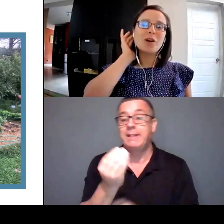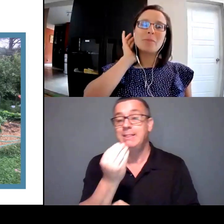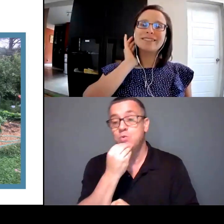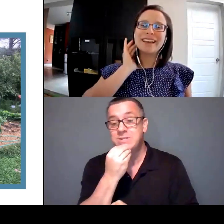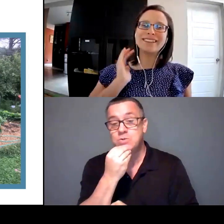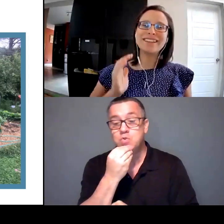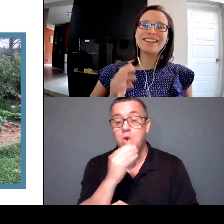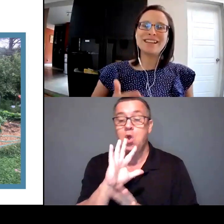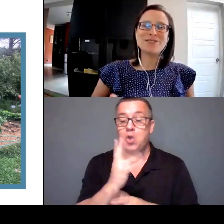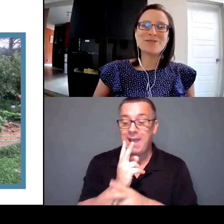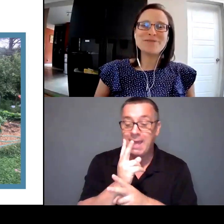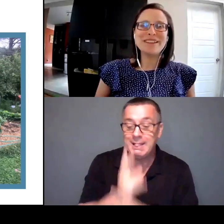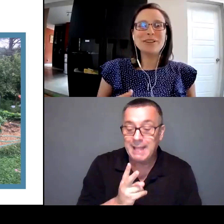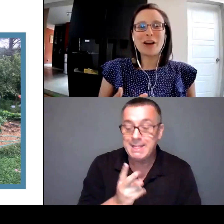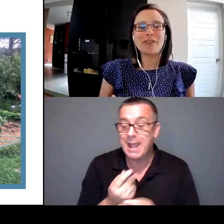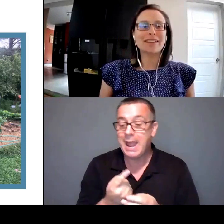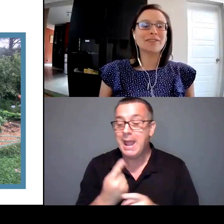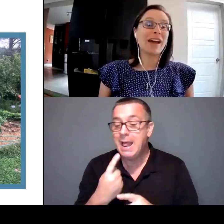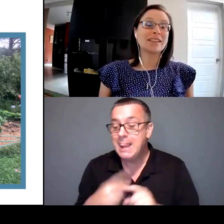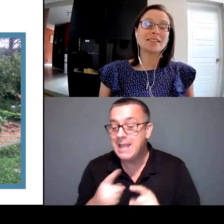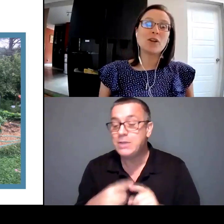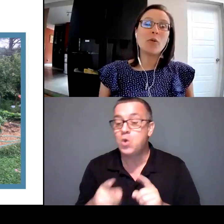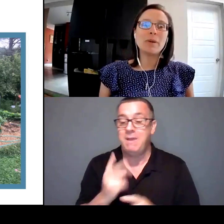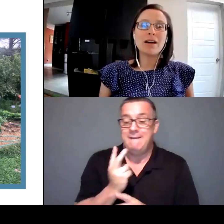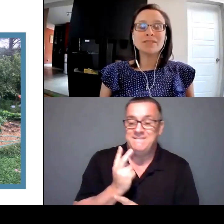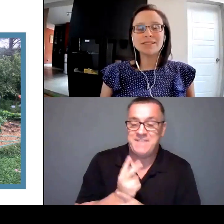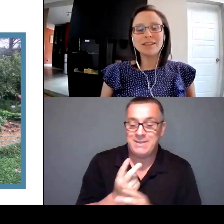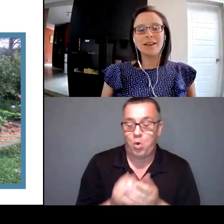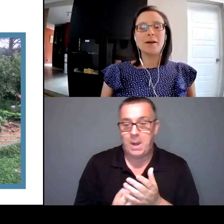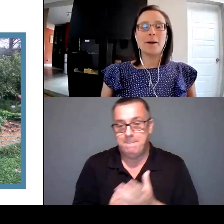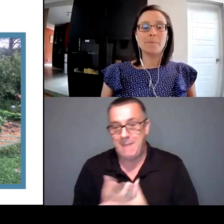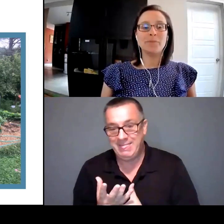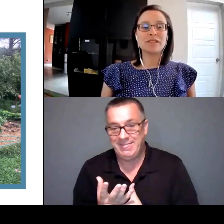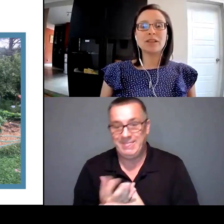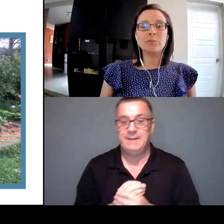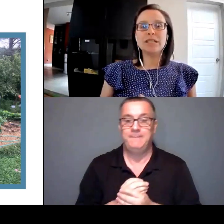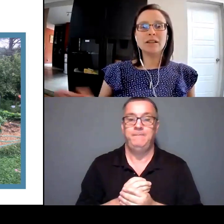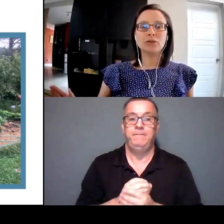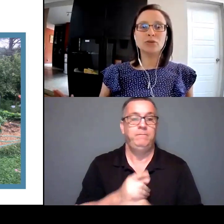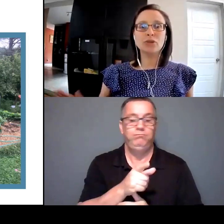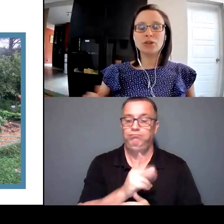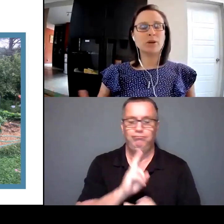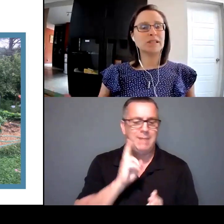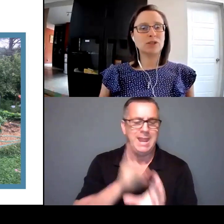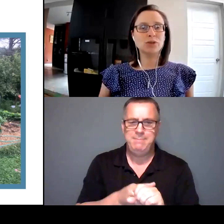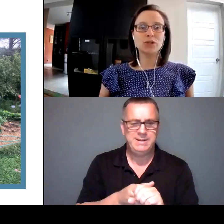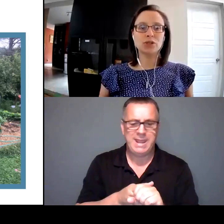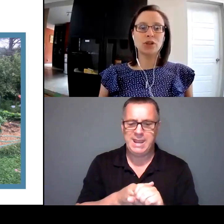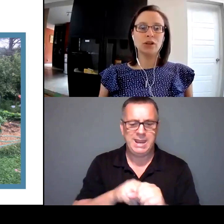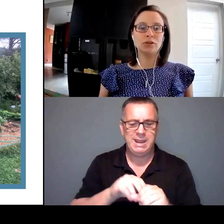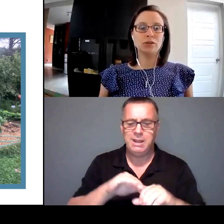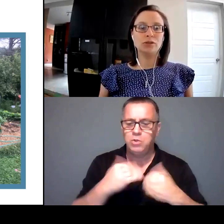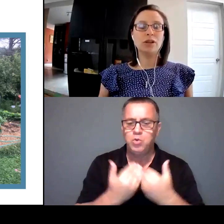fond, comment traiter les légumes et leur faire attention aux plantes. Ils sont impliqués dans tout le